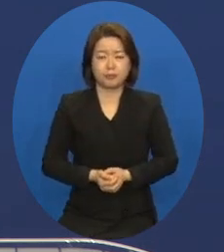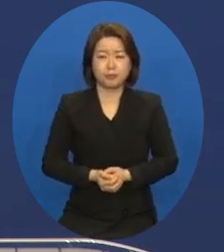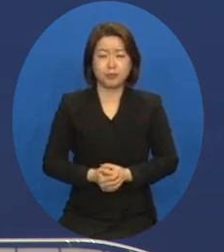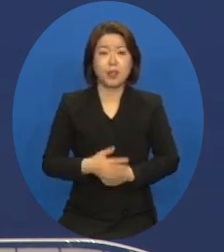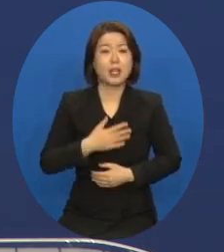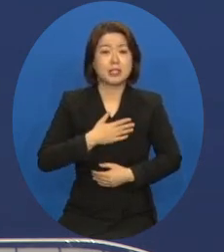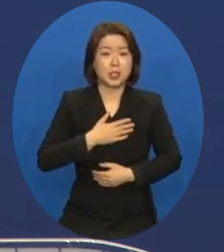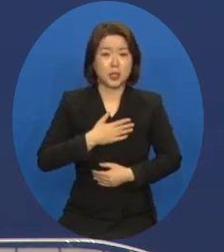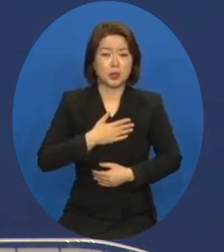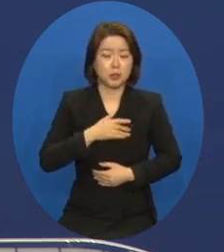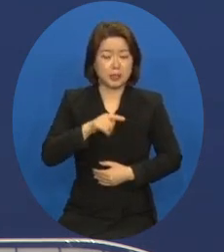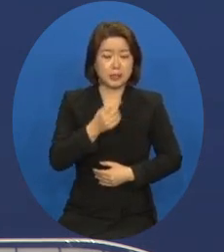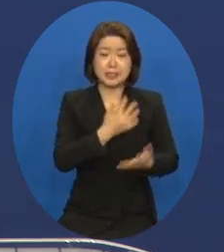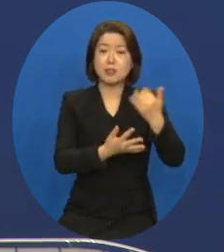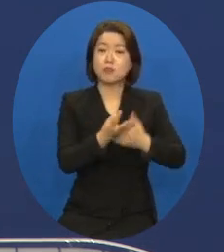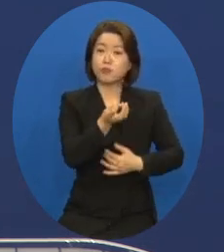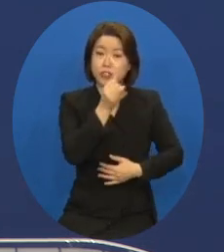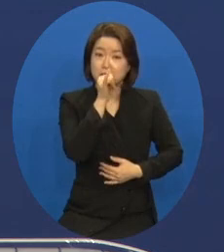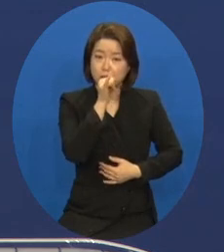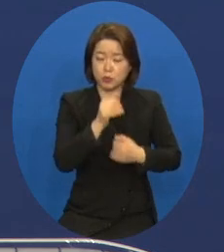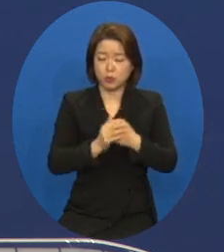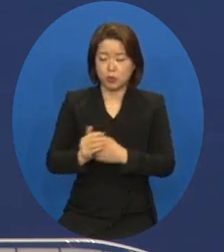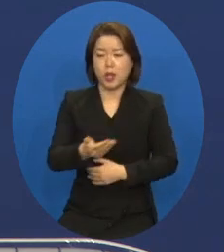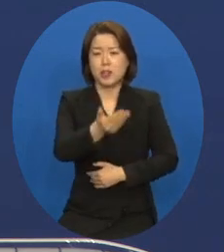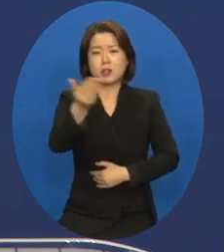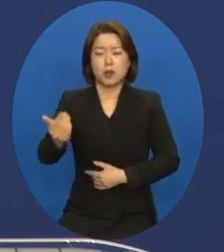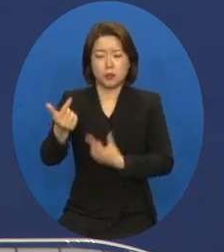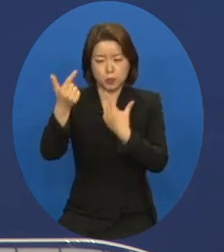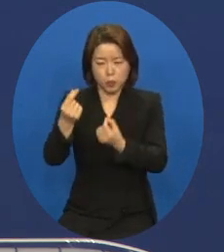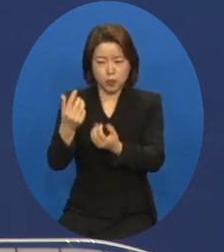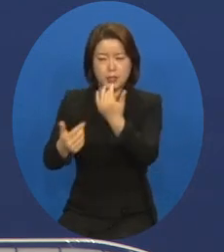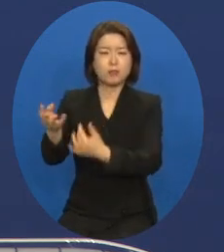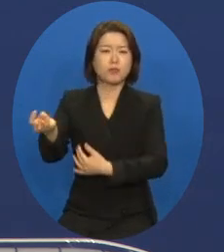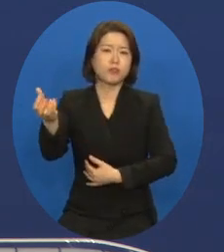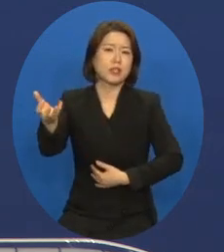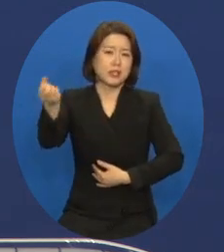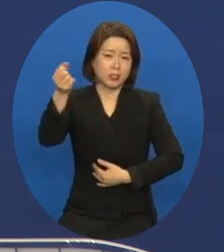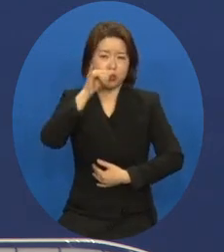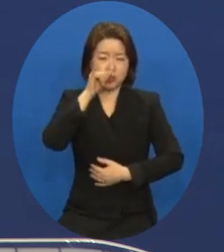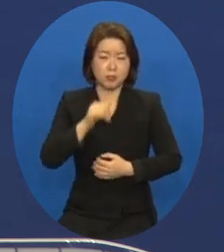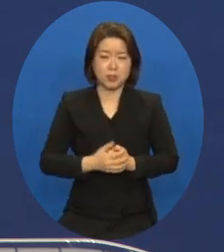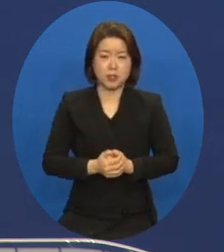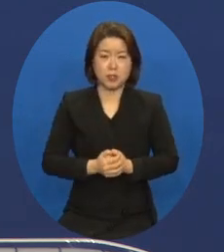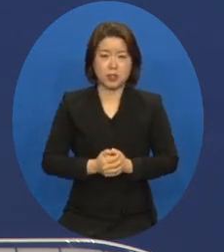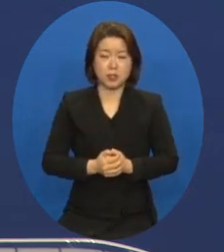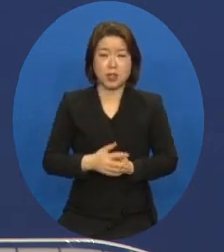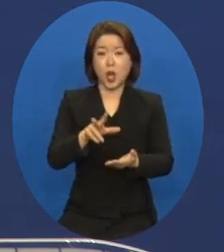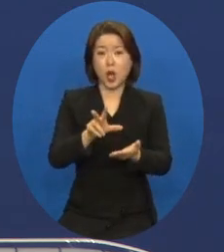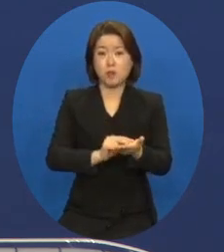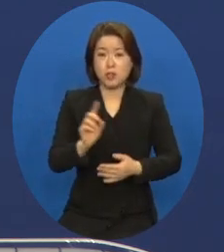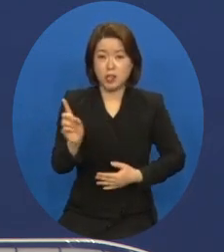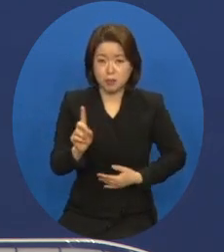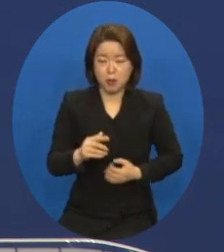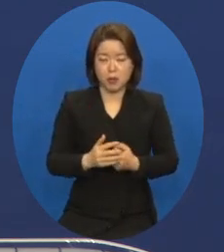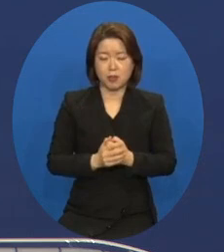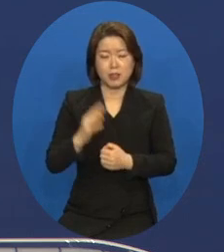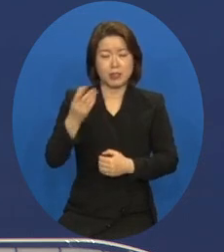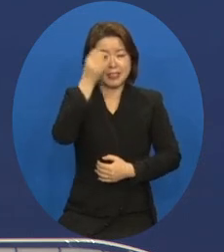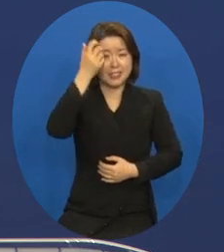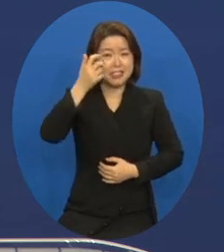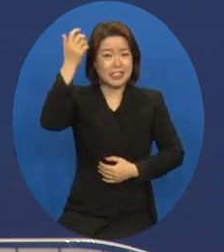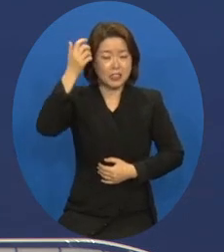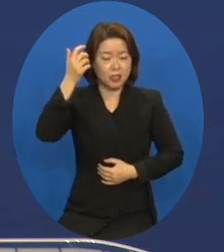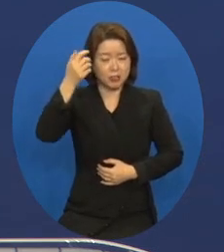저에게도 그 불씨가 있고 여러분 아내도 그 불씨가 있습니다 문제는 우리가 성령의 근심을